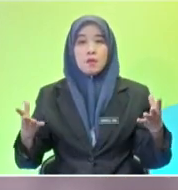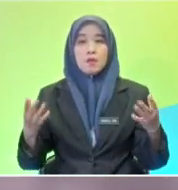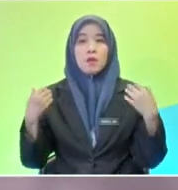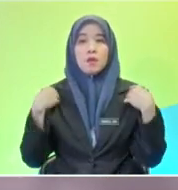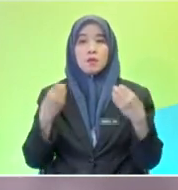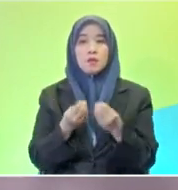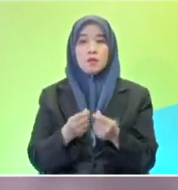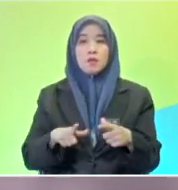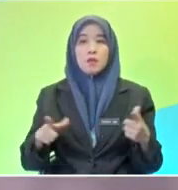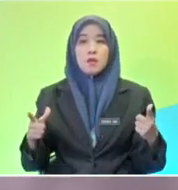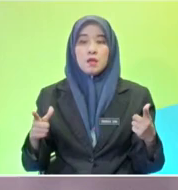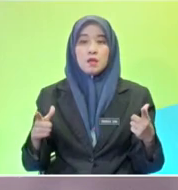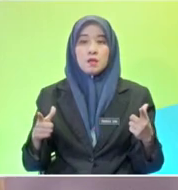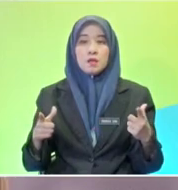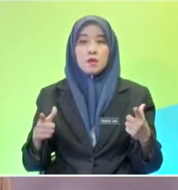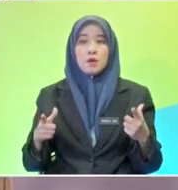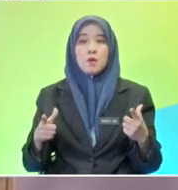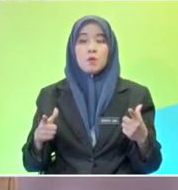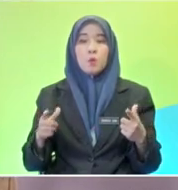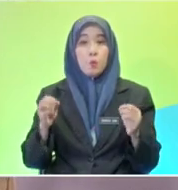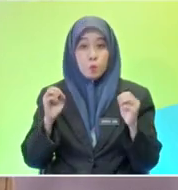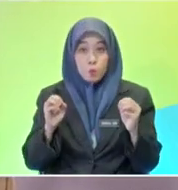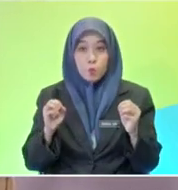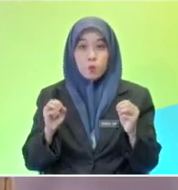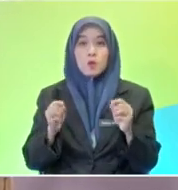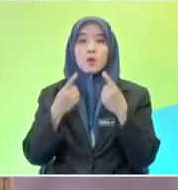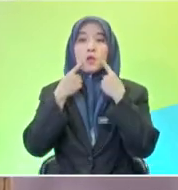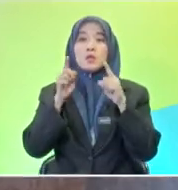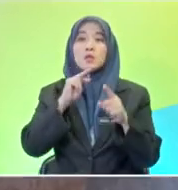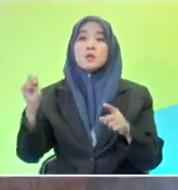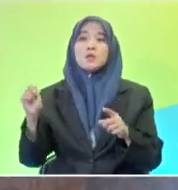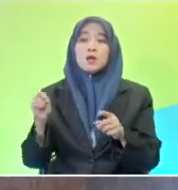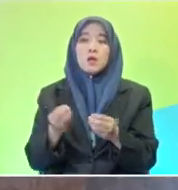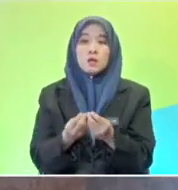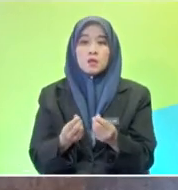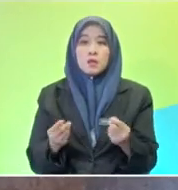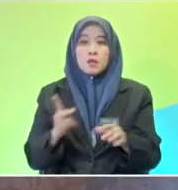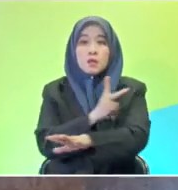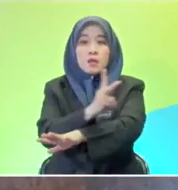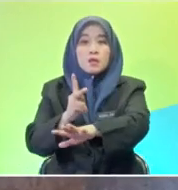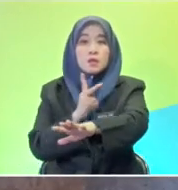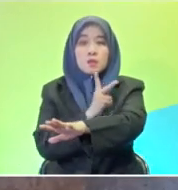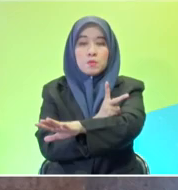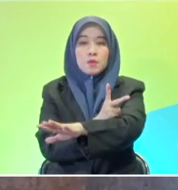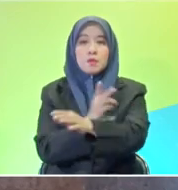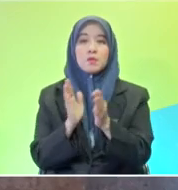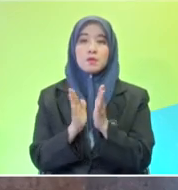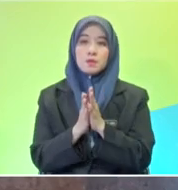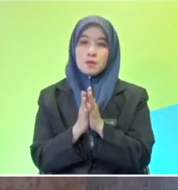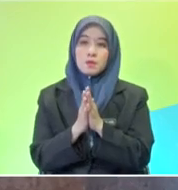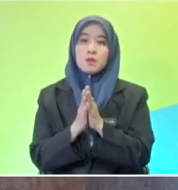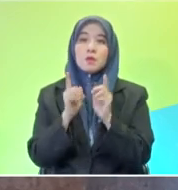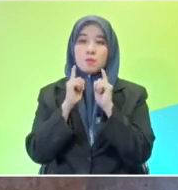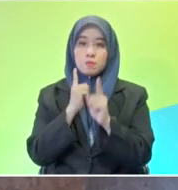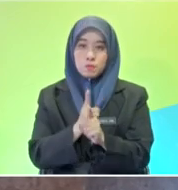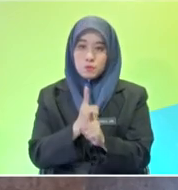inilah, cikgu. Yang mana tu? Tanah kebun. Tanah kebun. Ha. Oh, betul lah jawapan betul. Yang pertama. Saya bagi tepuk sikit.